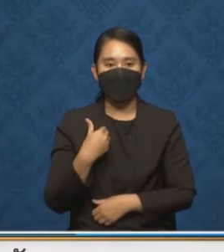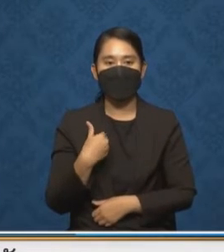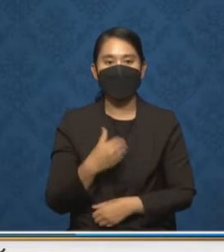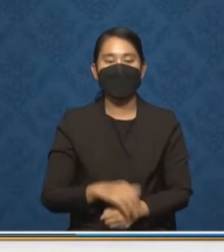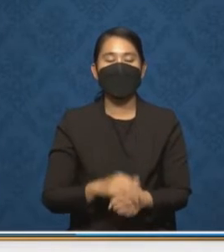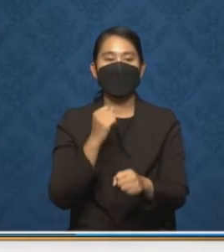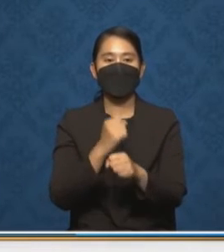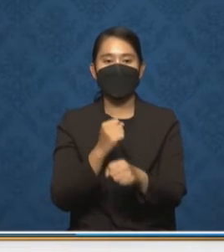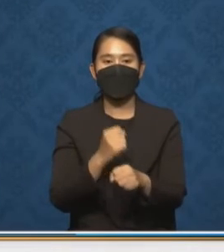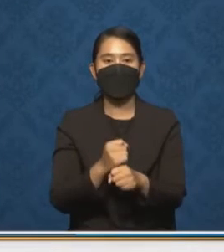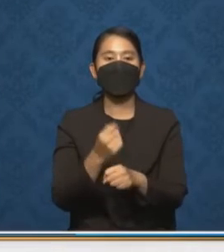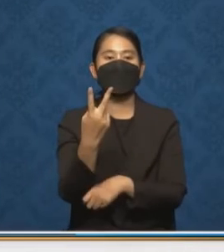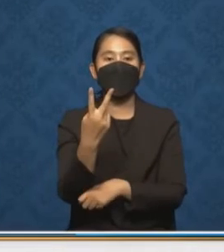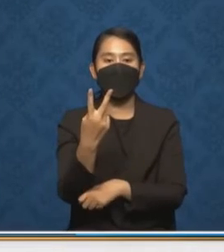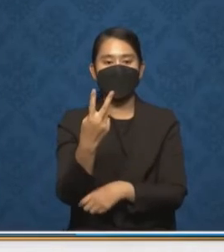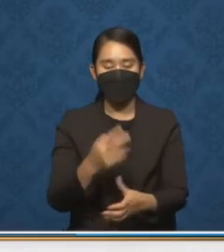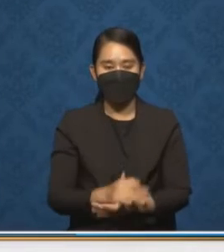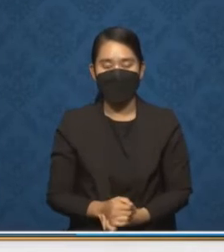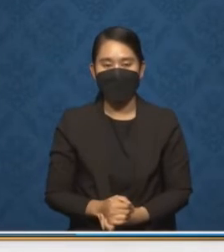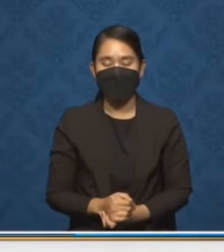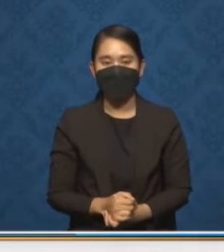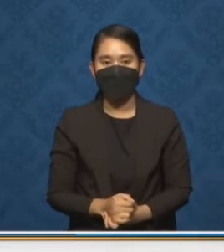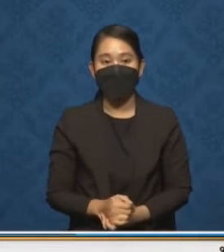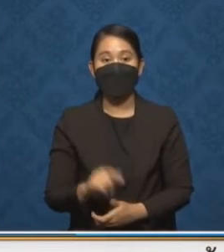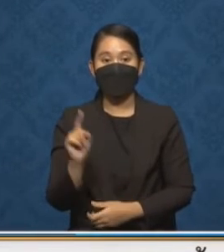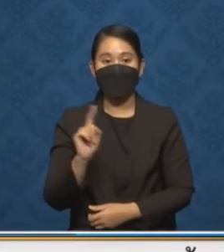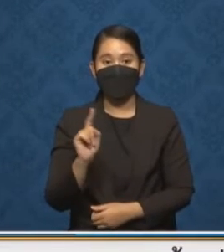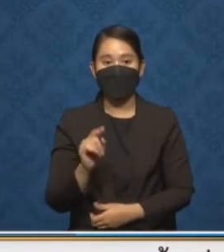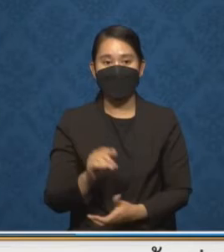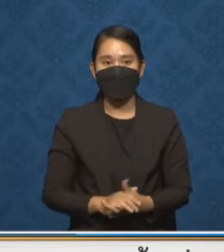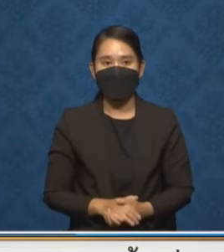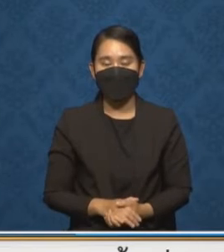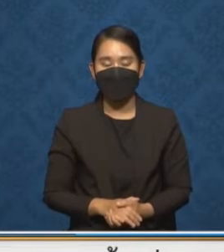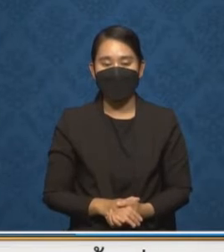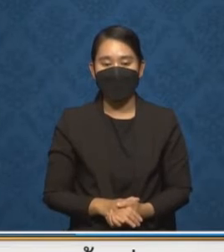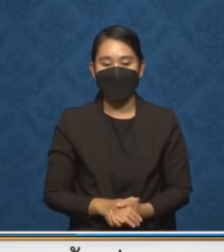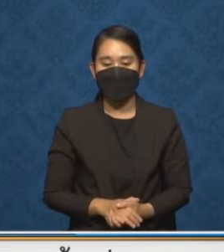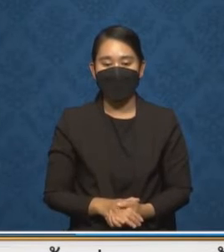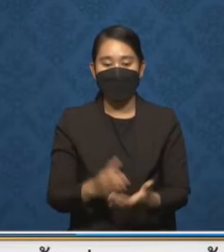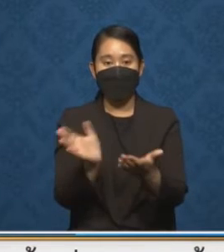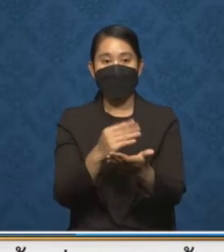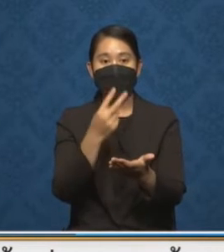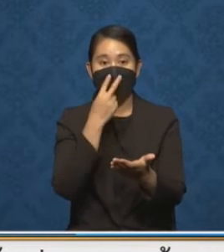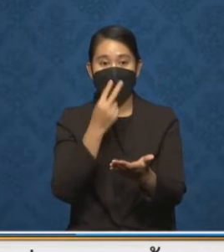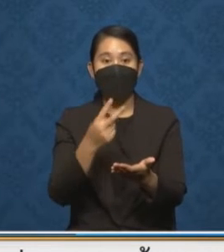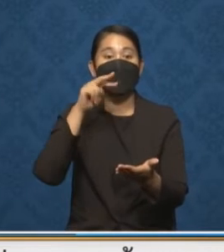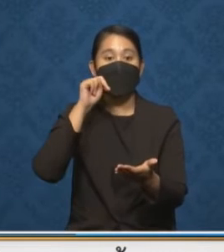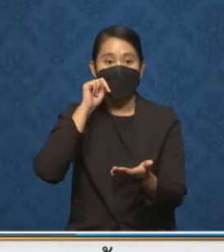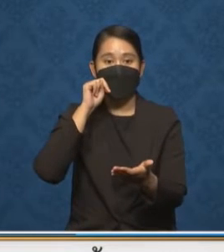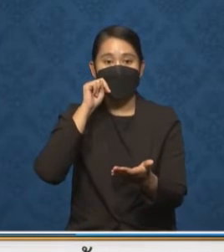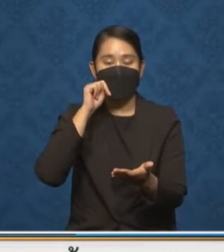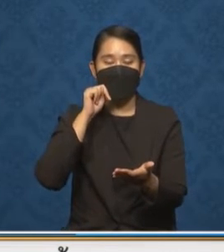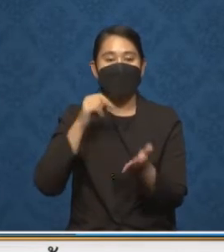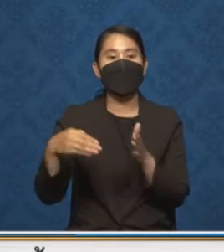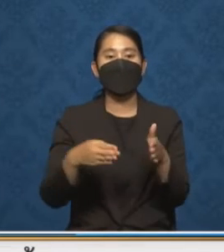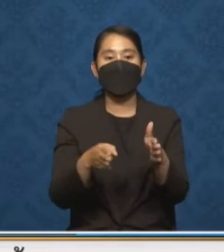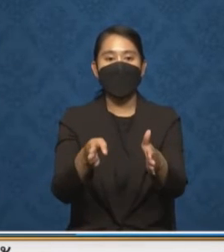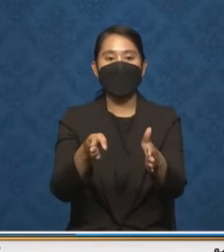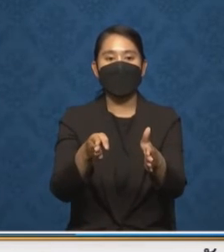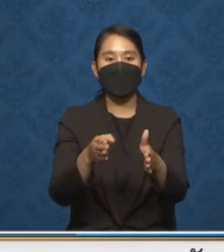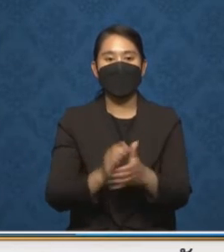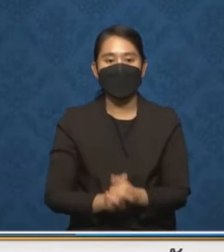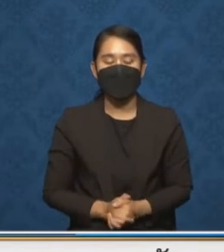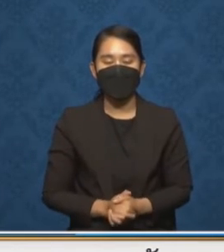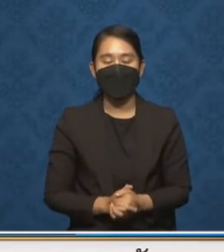เรื่องนี้เพีง 2 มิตินะครับก็คือ มองแต่เรื่องของน้ท่า แล้วก็ลมน้ำนะครั